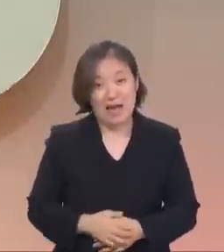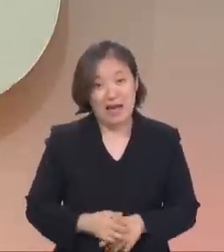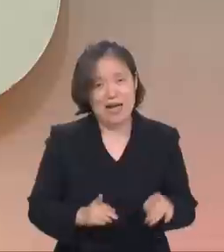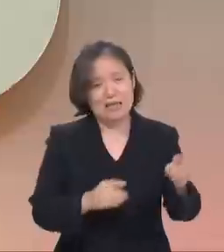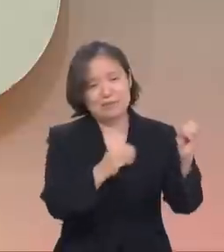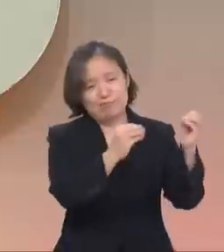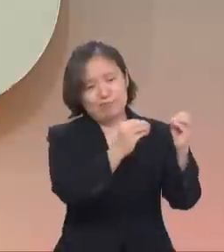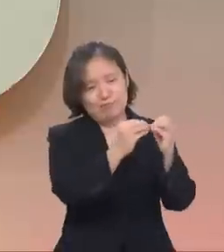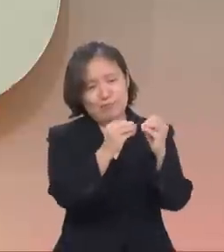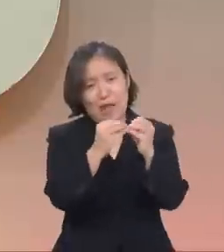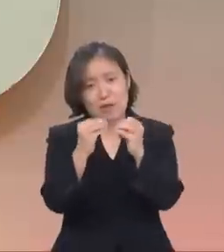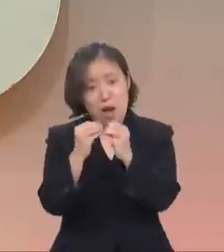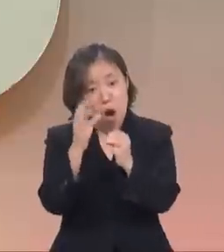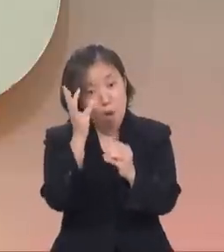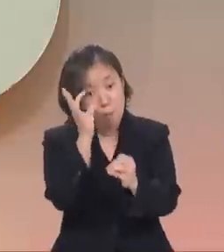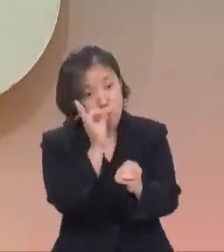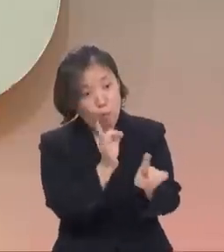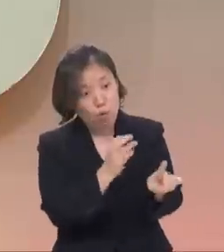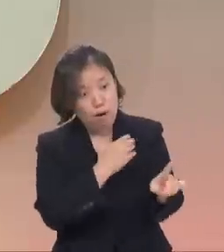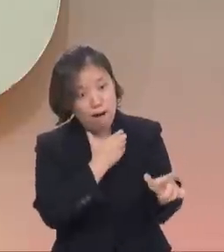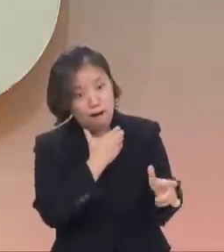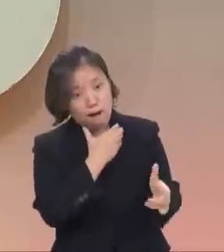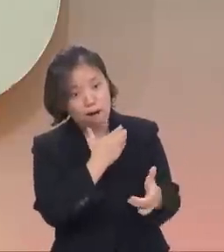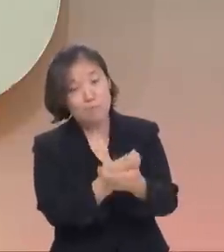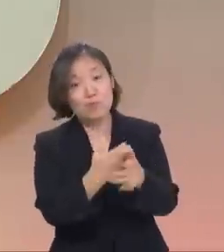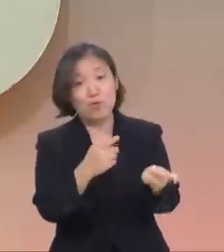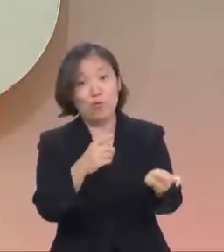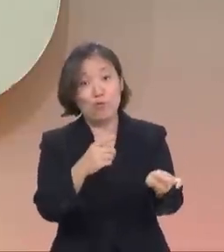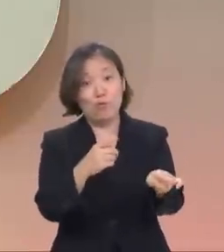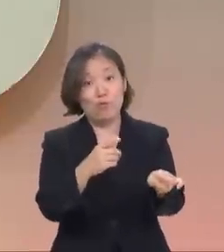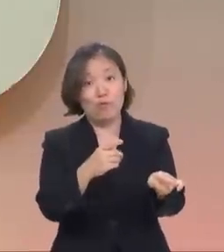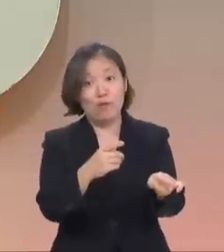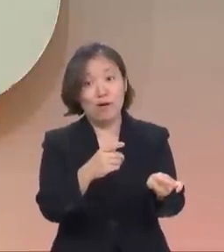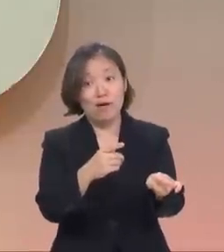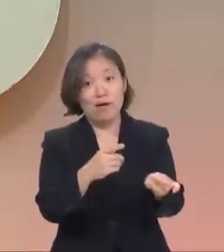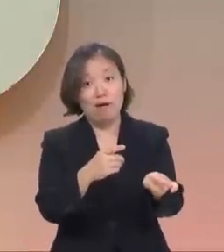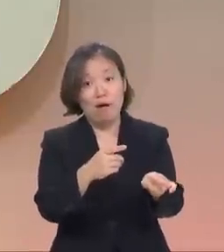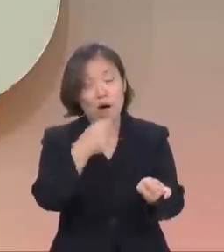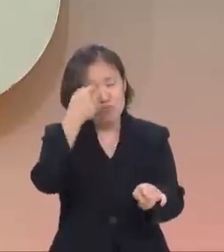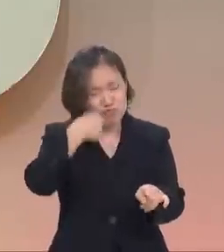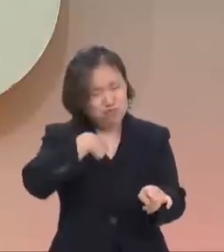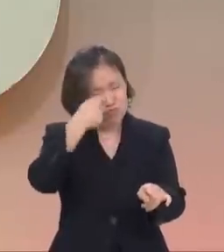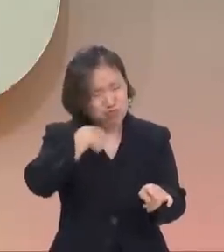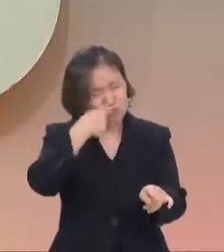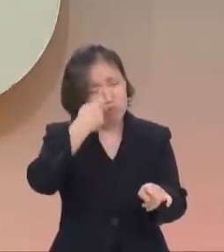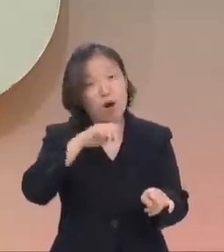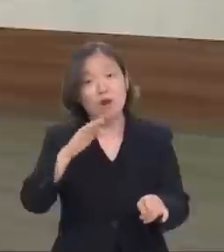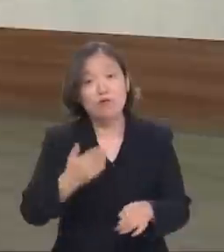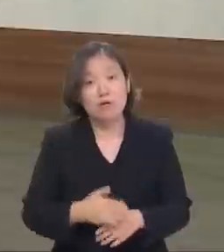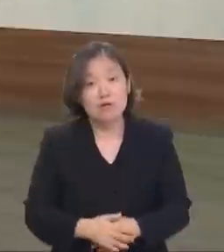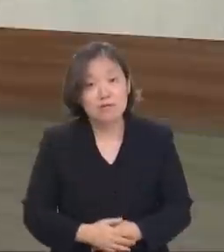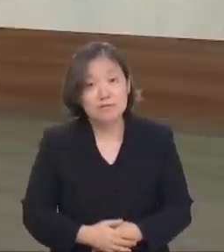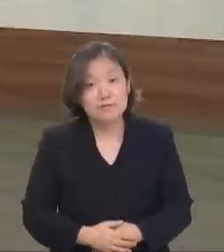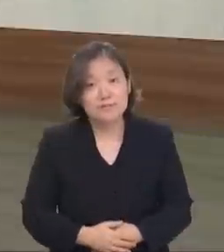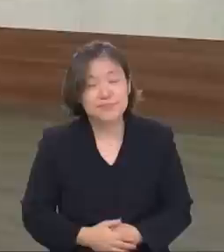구절의 가슴을 땡 때리면서 막 그 자리에서 막 대성통곡을 했대요